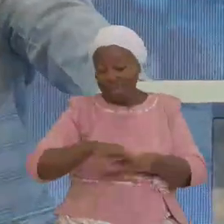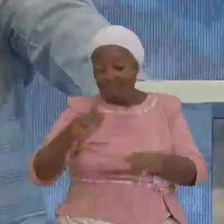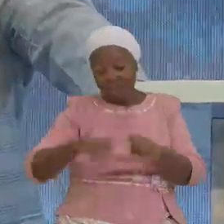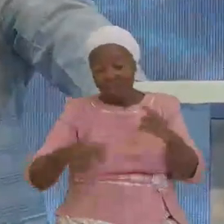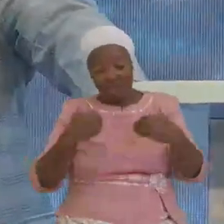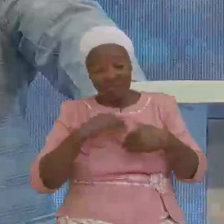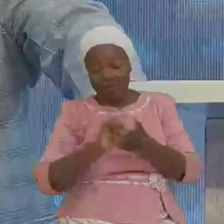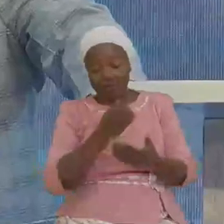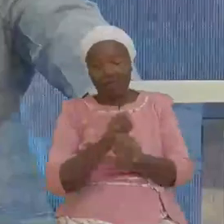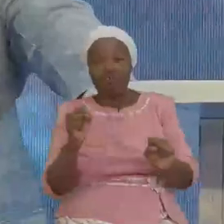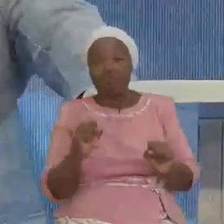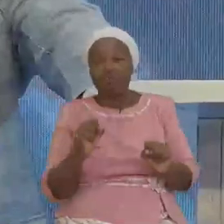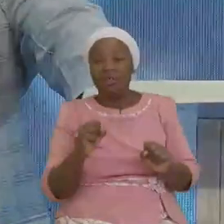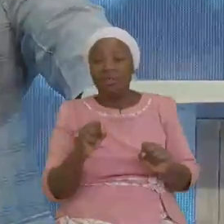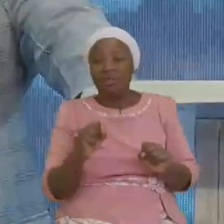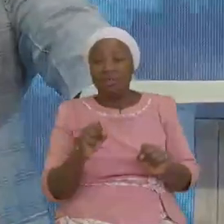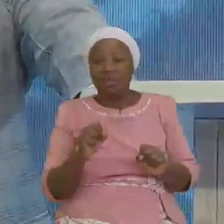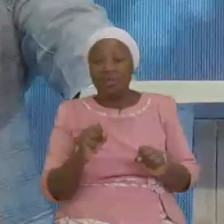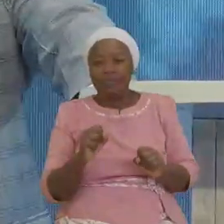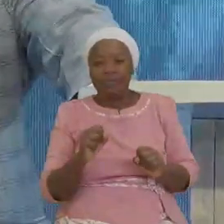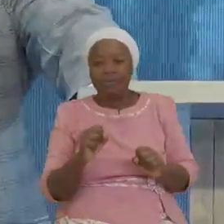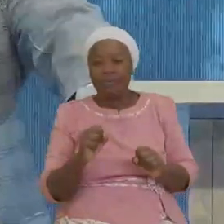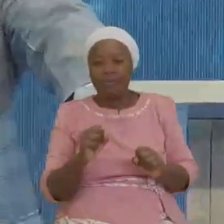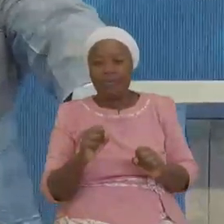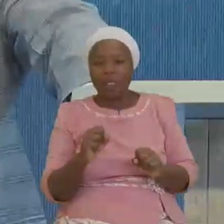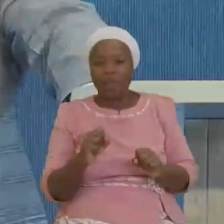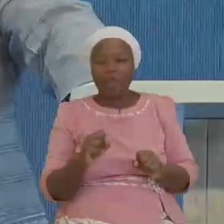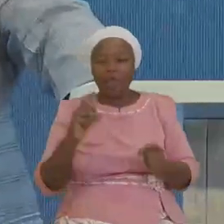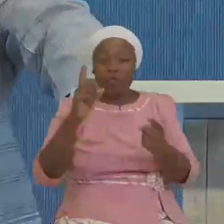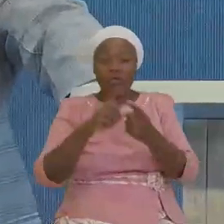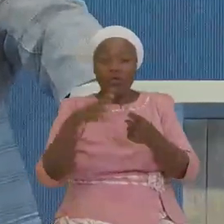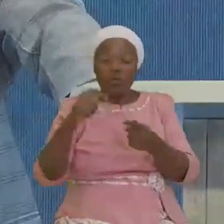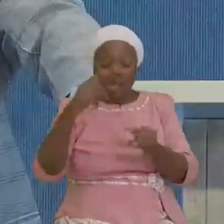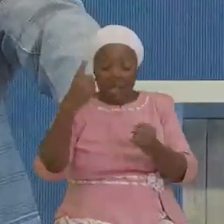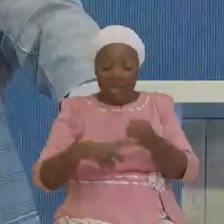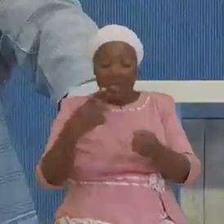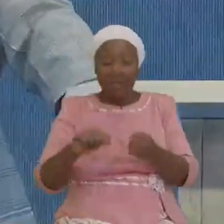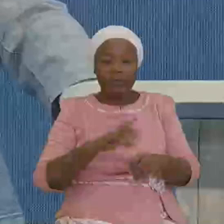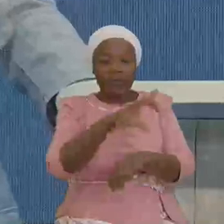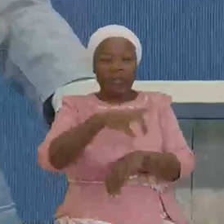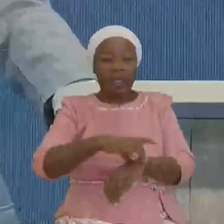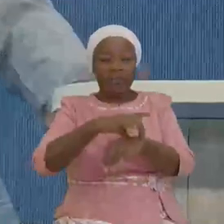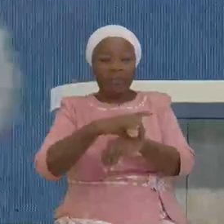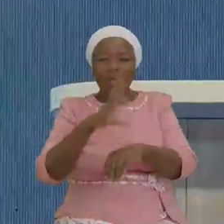suis si loin, c'est pourquoi je ne peux pas avoir le salut.